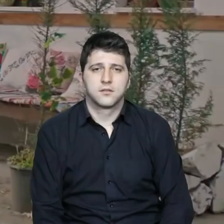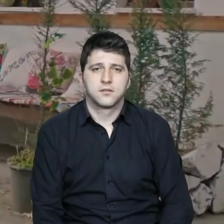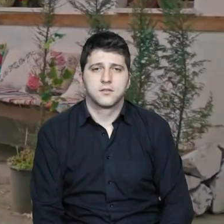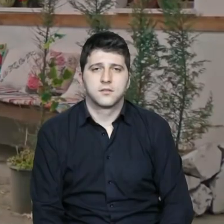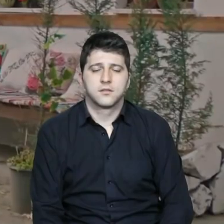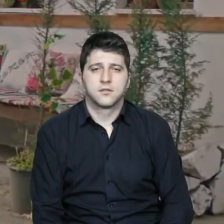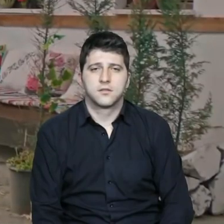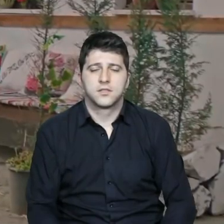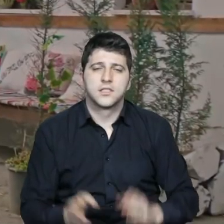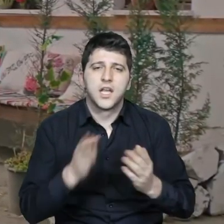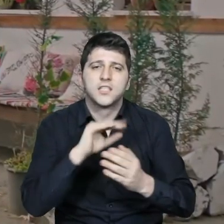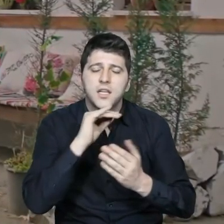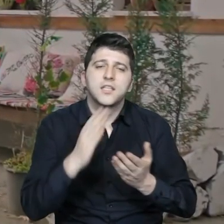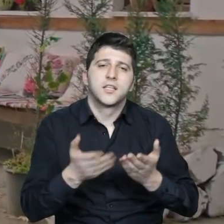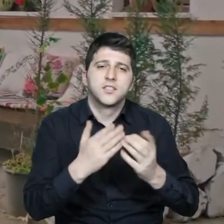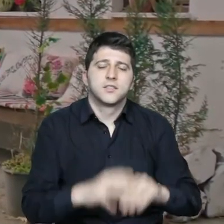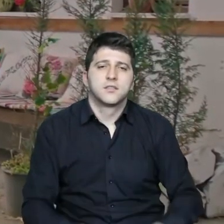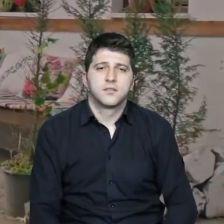Geç dedem.